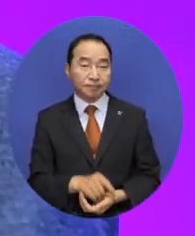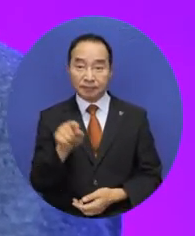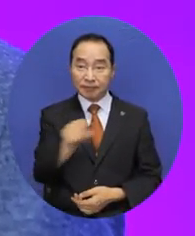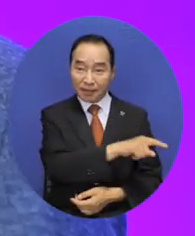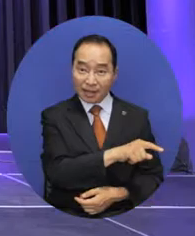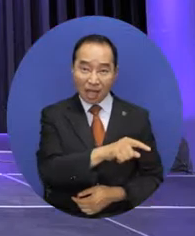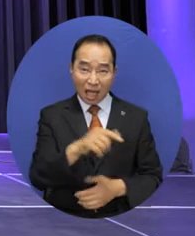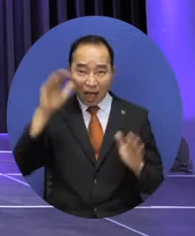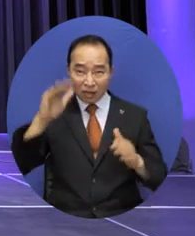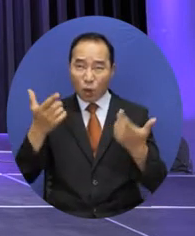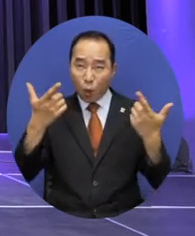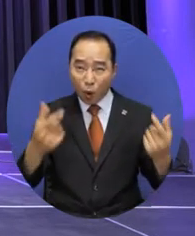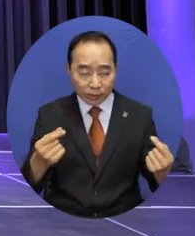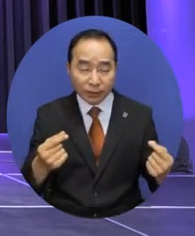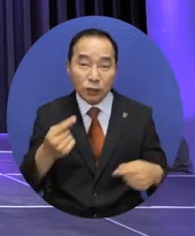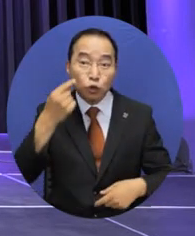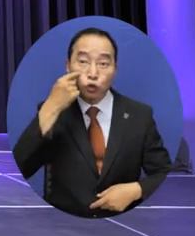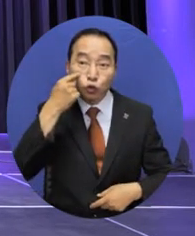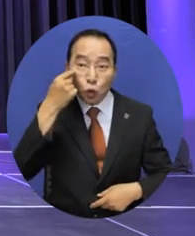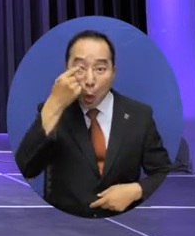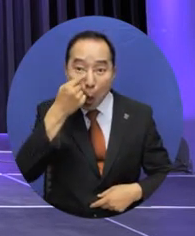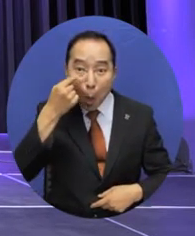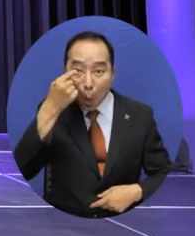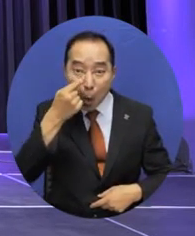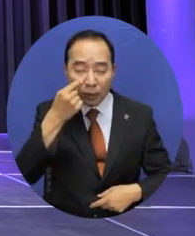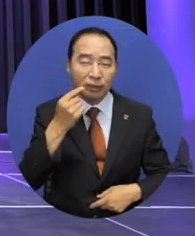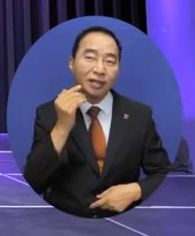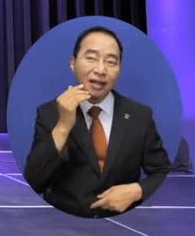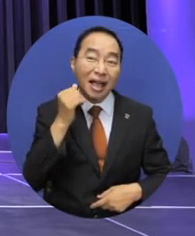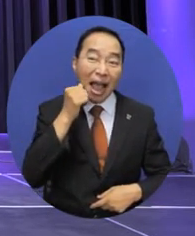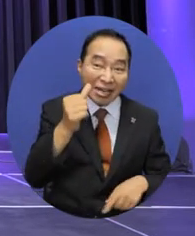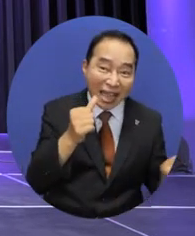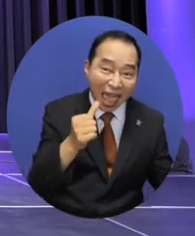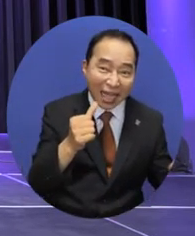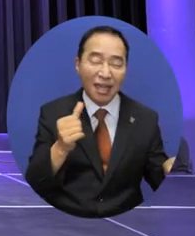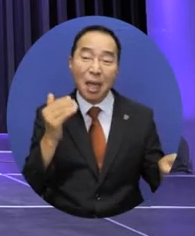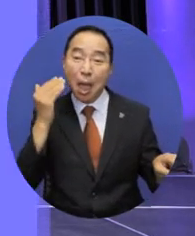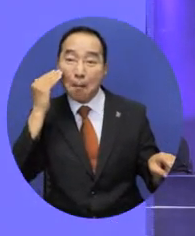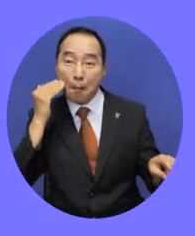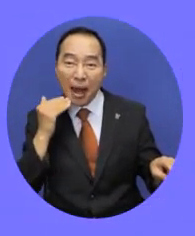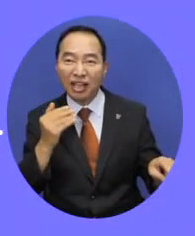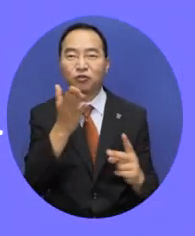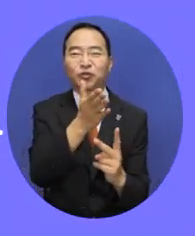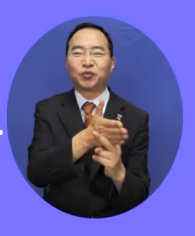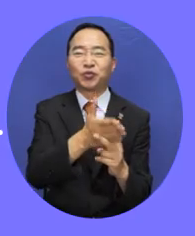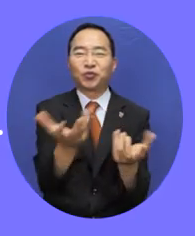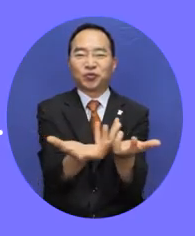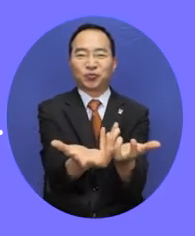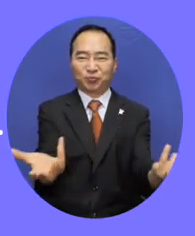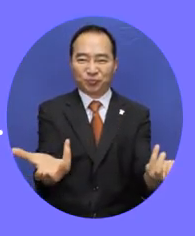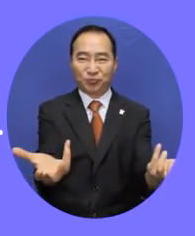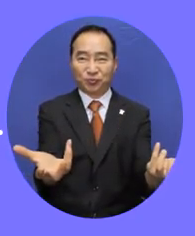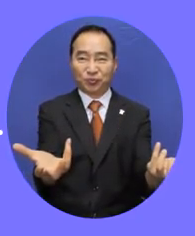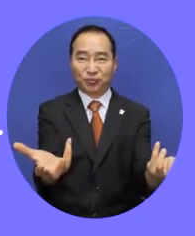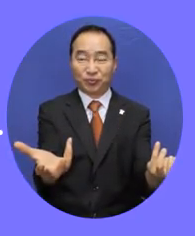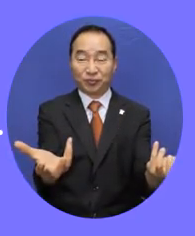학생들인데 갈색 눈동자 집단과 파란 눈동자 집단으로 나누었습니다. 그리고